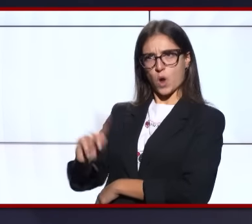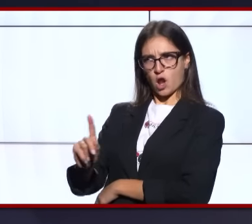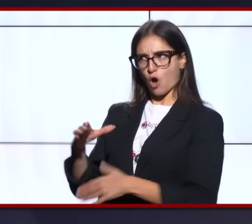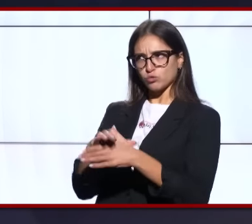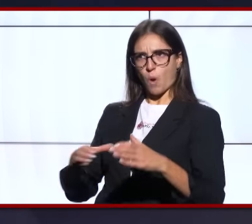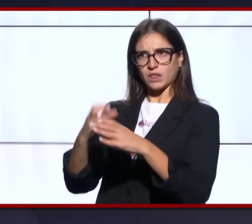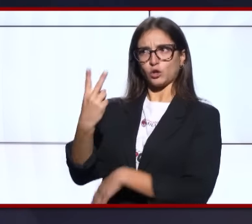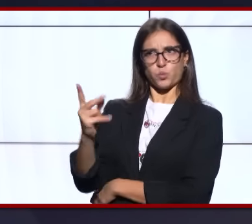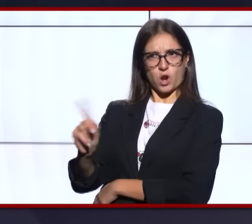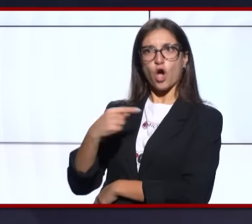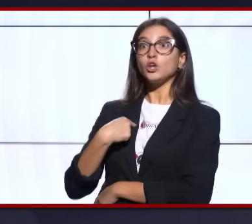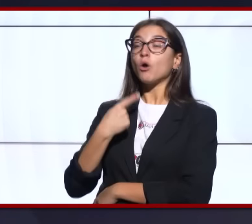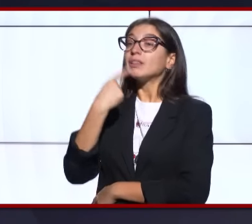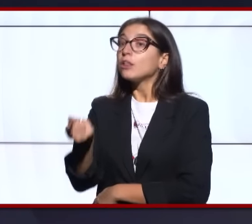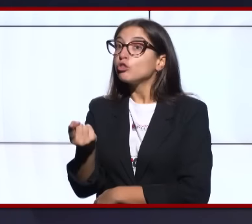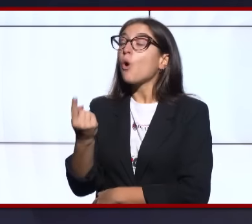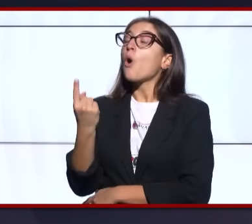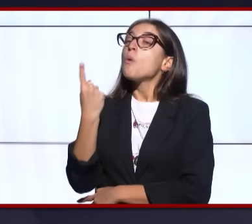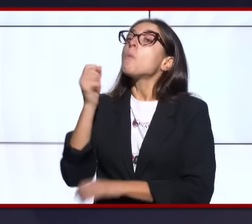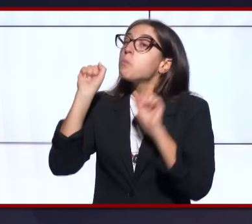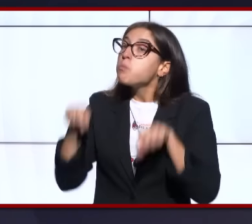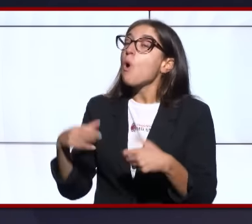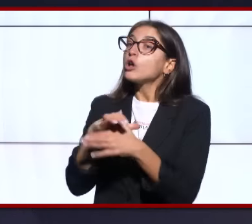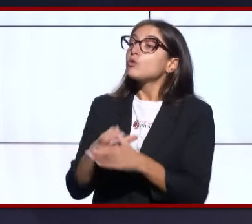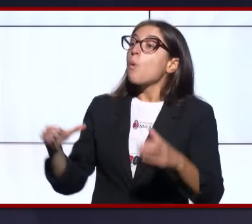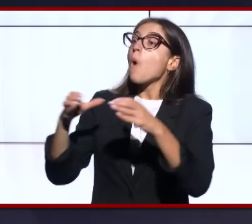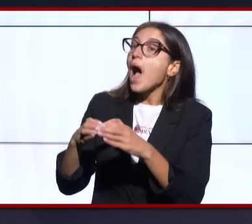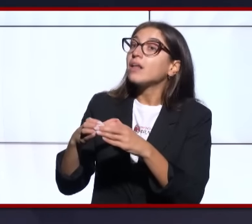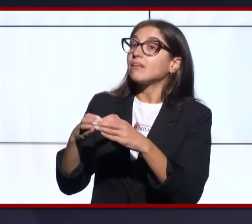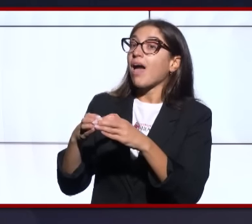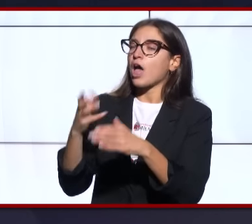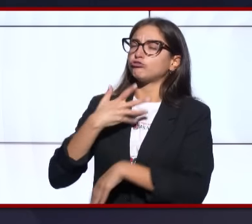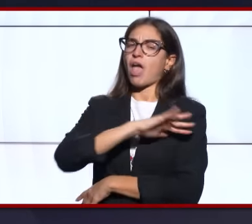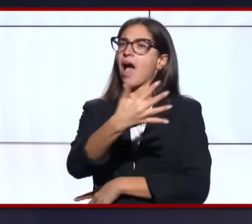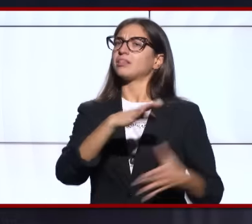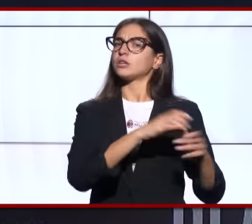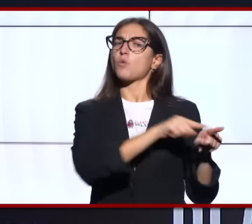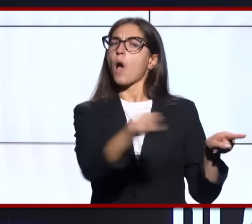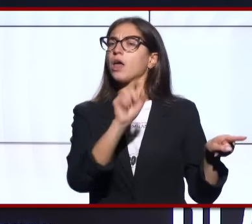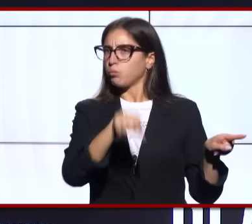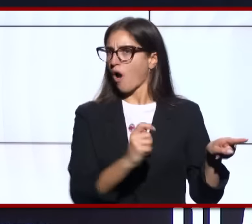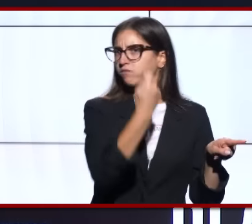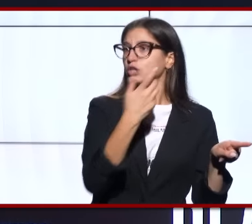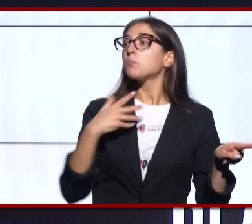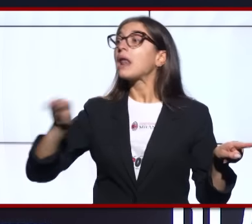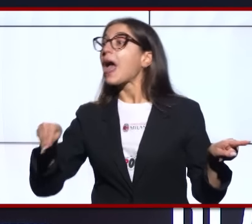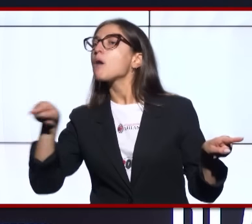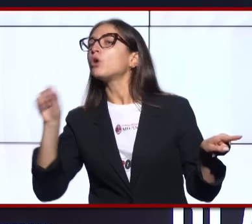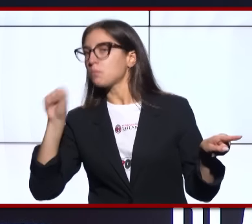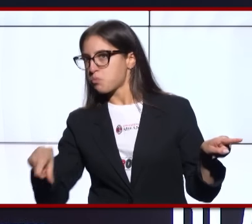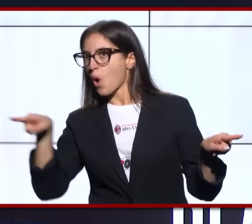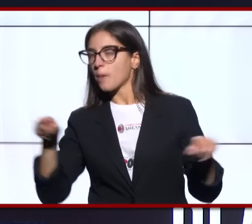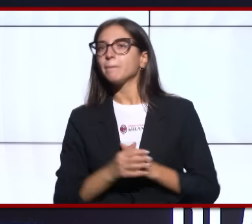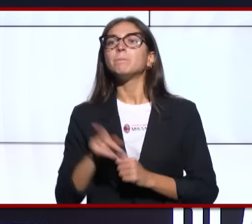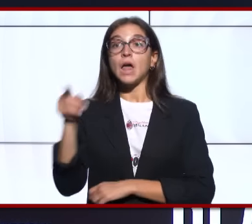due squadre Una delle squadre Una delle squadre Ecco infatti la domanda la domanda è questa il mil è ancora dentro il